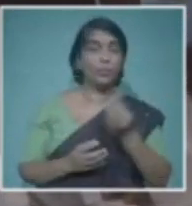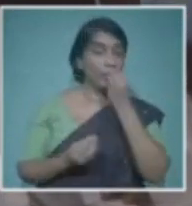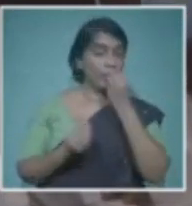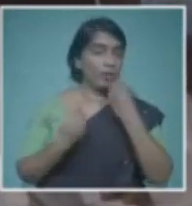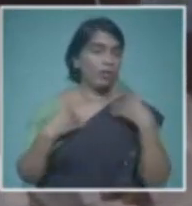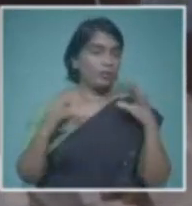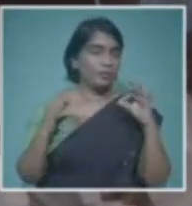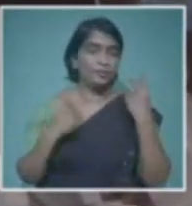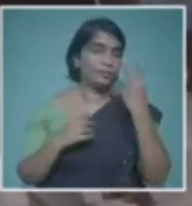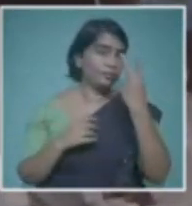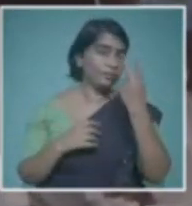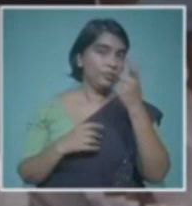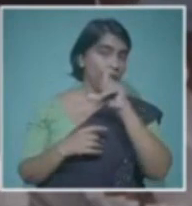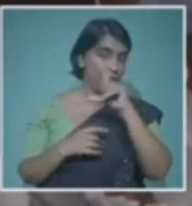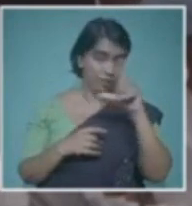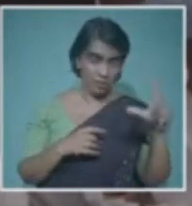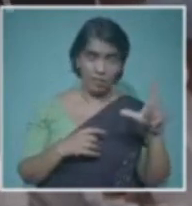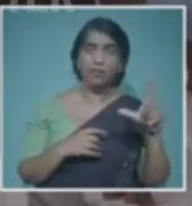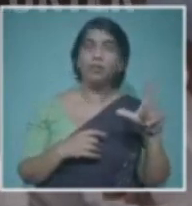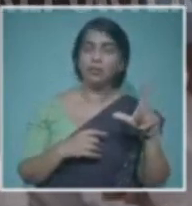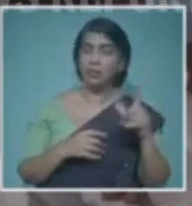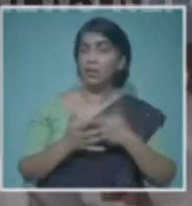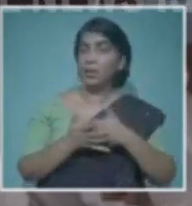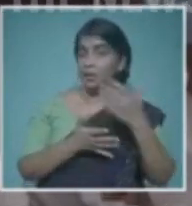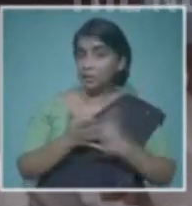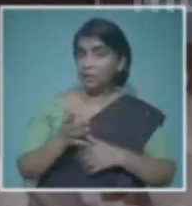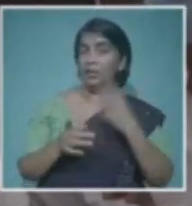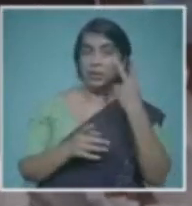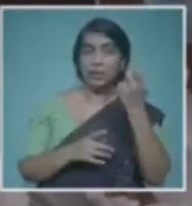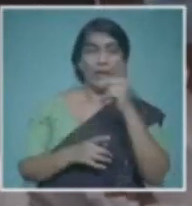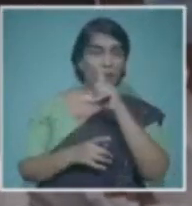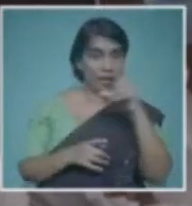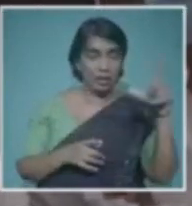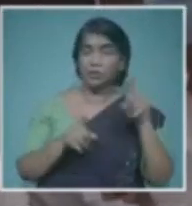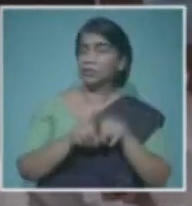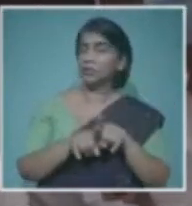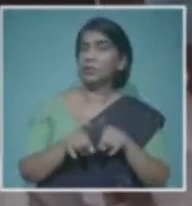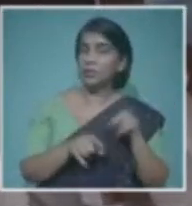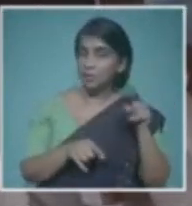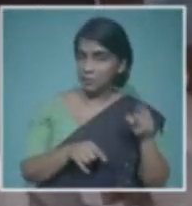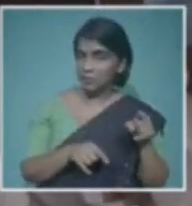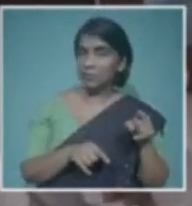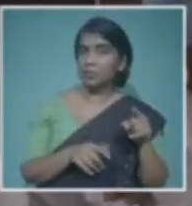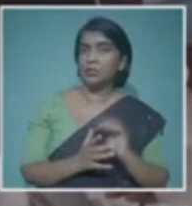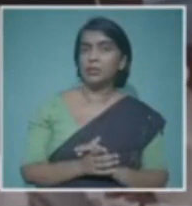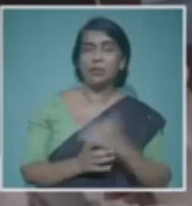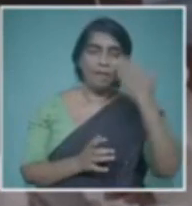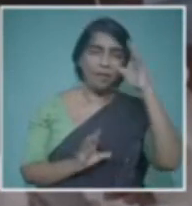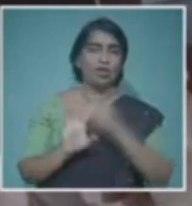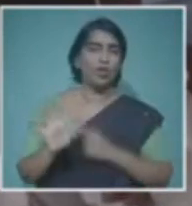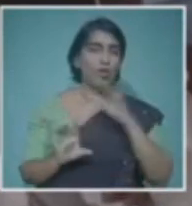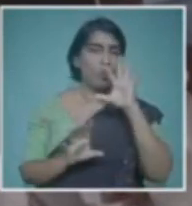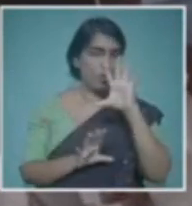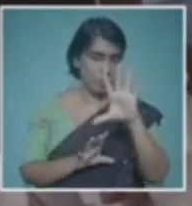පිළිබඳ 2017 වාර්තාවක් අනුව 2017 වාර්තාවක් අනුව වයස අවුරුදු 5න්